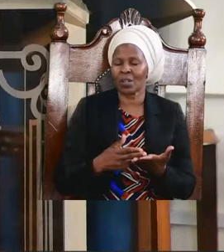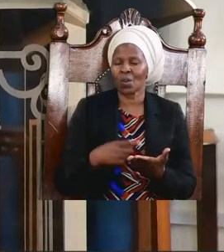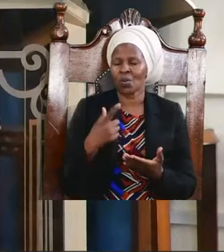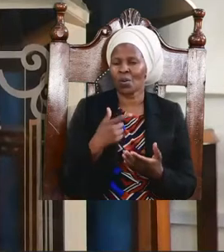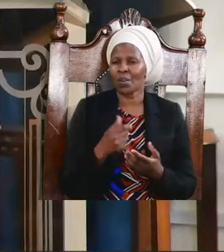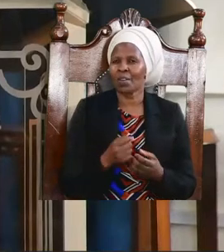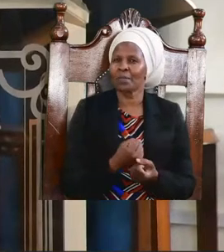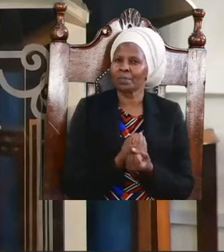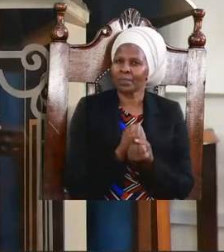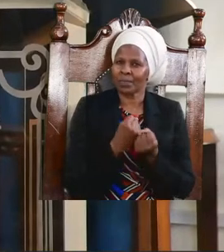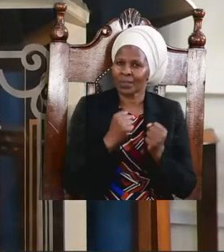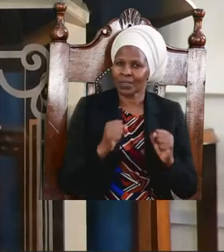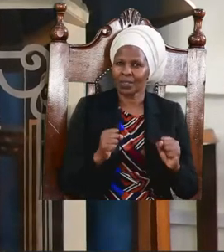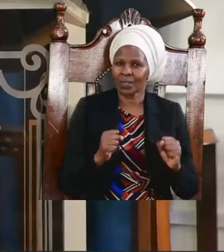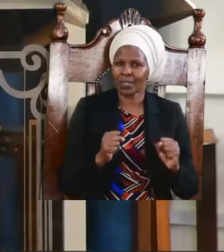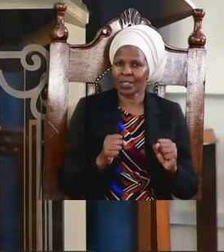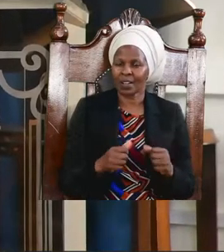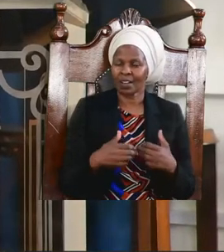wokovu.